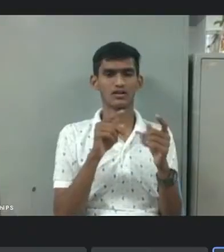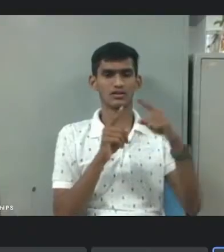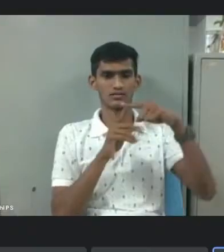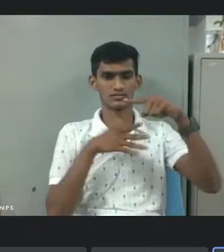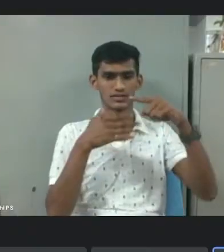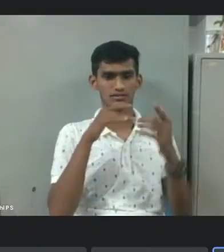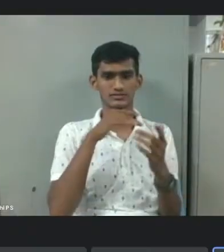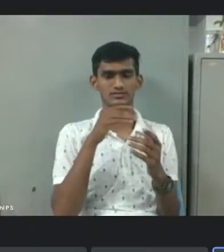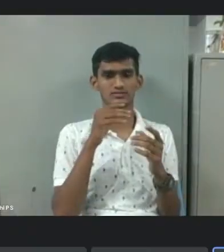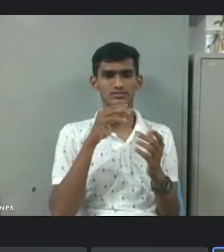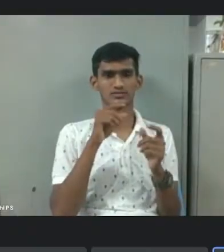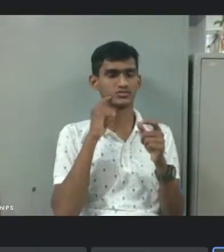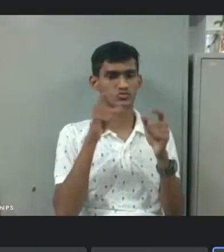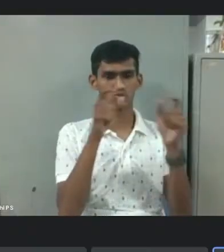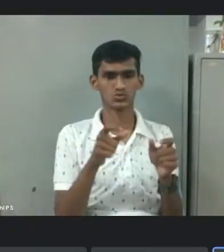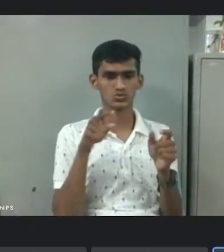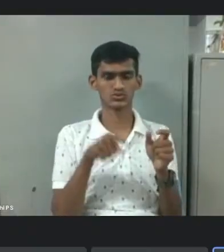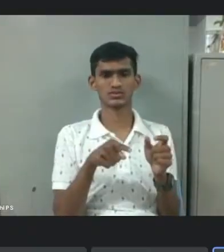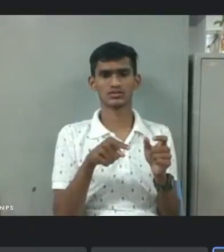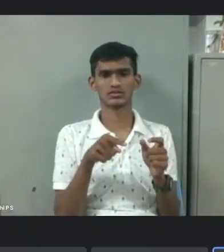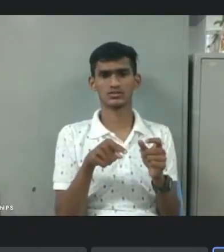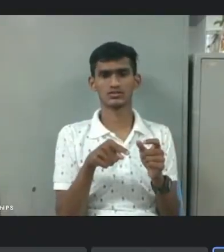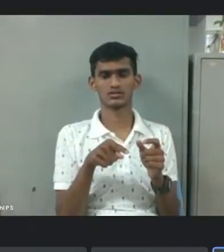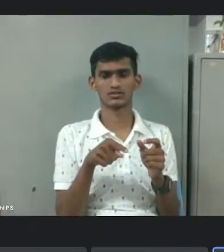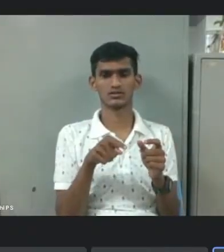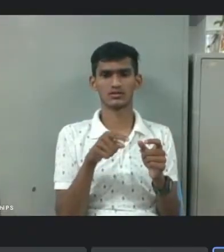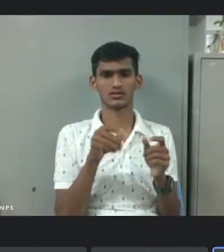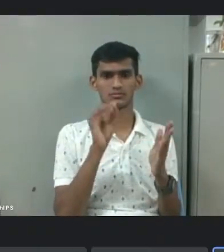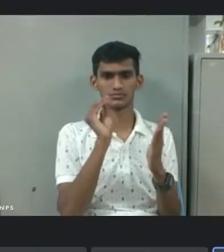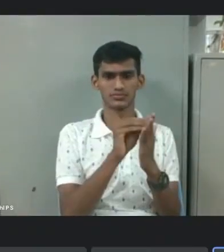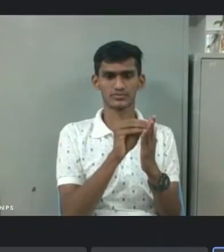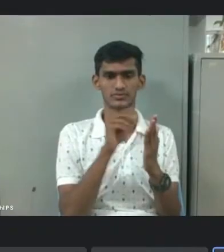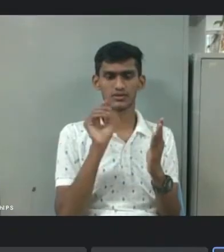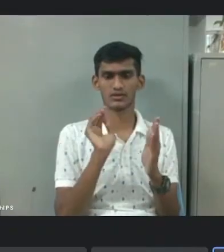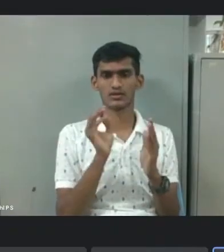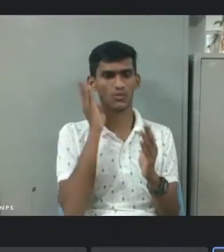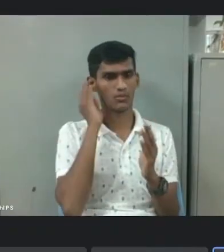കോൺടാക്ട് നമ്പറും കൂടി ഒന്ന് ഷെയർ ചെയ്താൽ നന്നായിരിക്കും. ആവശ്യമുള്ള പാർട്ടിസിപ്പൻസിനെ നോട്ട് ചെയ്യാം.